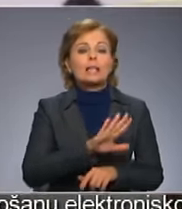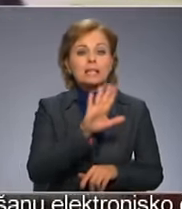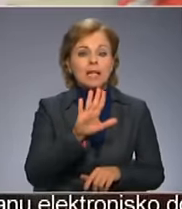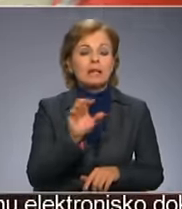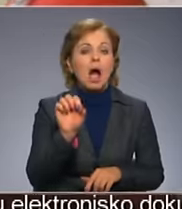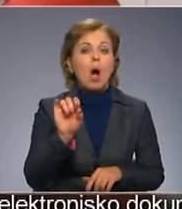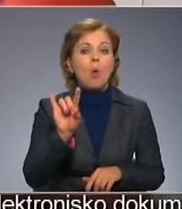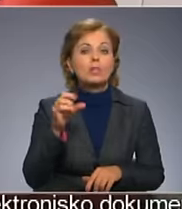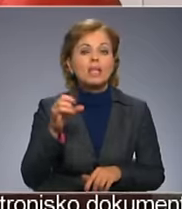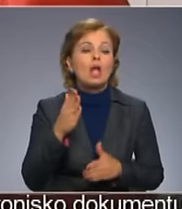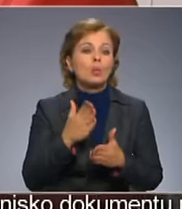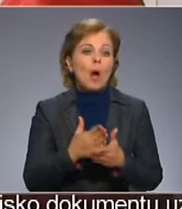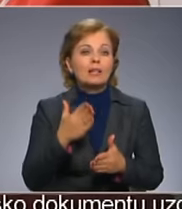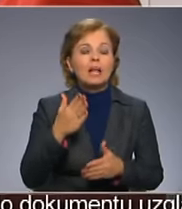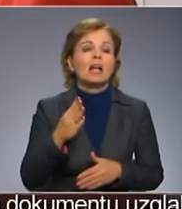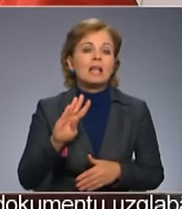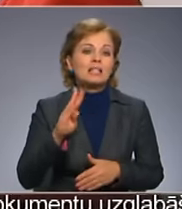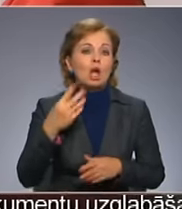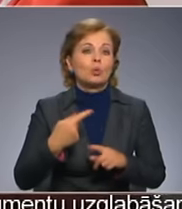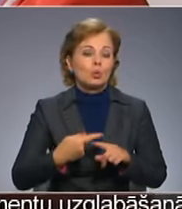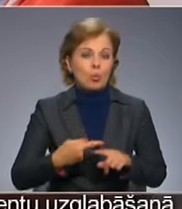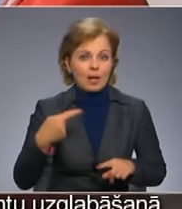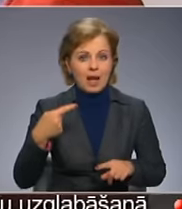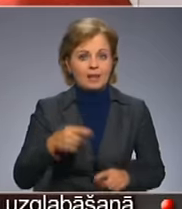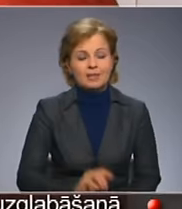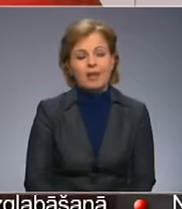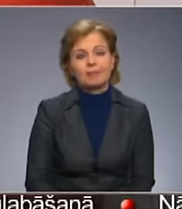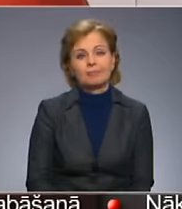notika jau 4. reizi. Sandra Leitāne, Andris Pāns, TV Spektrs.